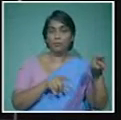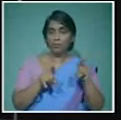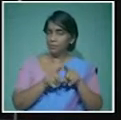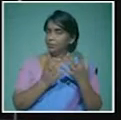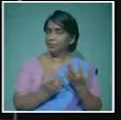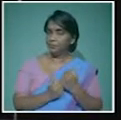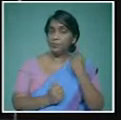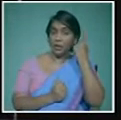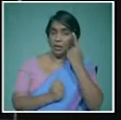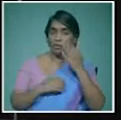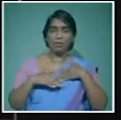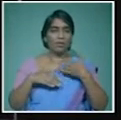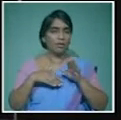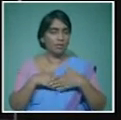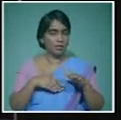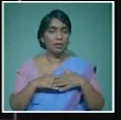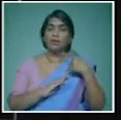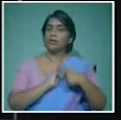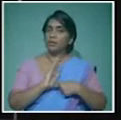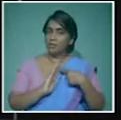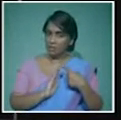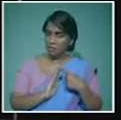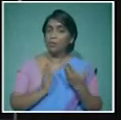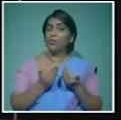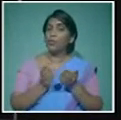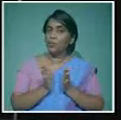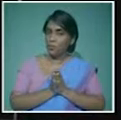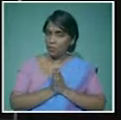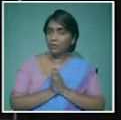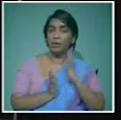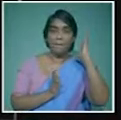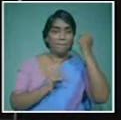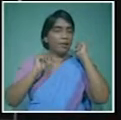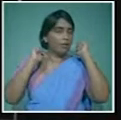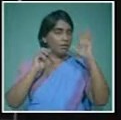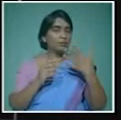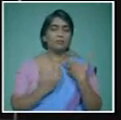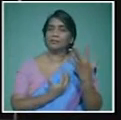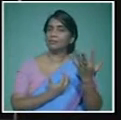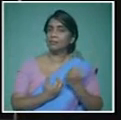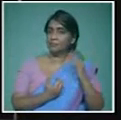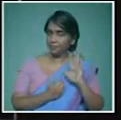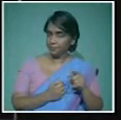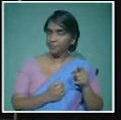ලැබෙන දැනුම හා අත්දැකීම් රටටත් තමන්ටත් ඵලදායී ලෙස යොදා ගැනීම